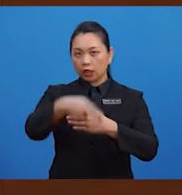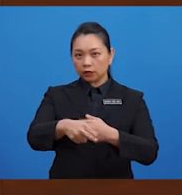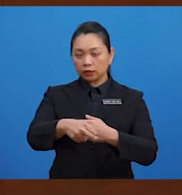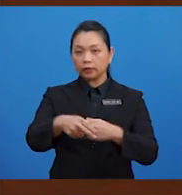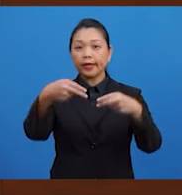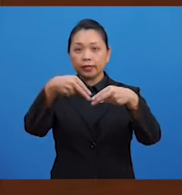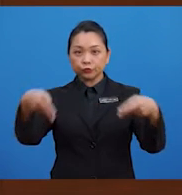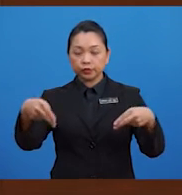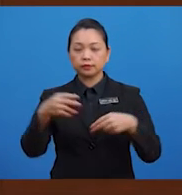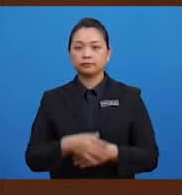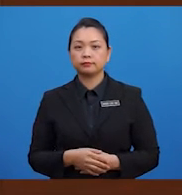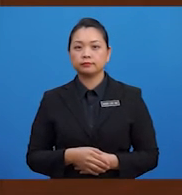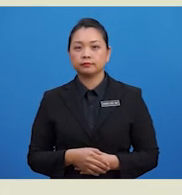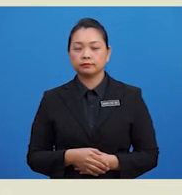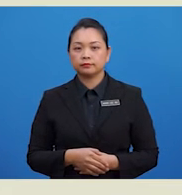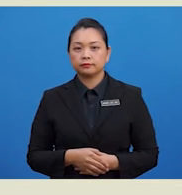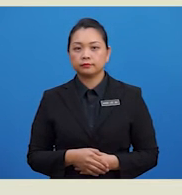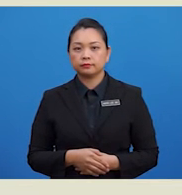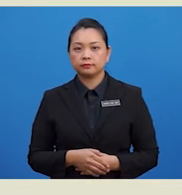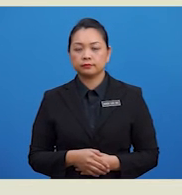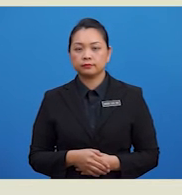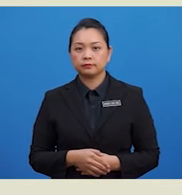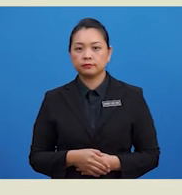dihantar ke hatchery.